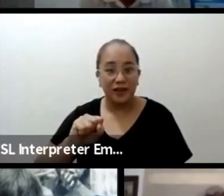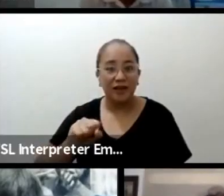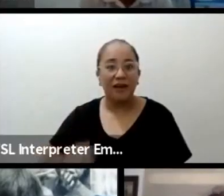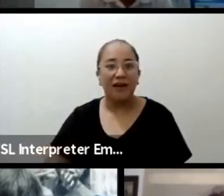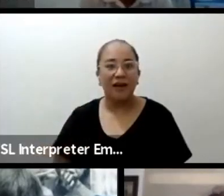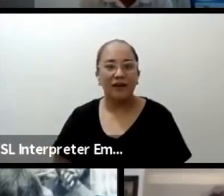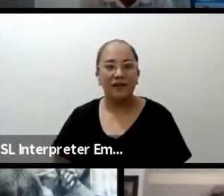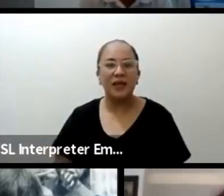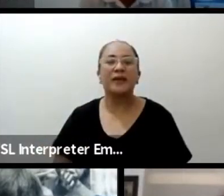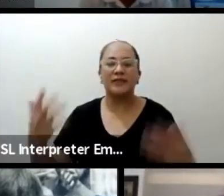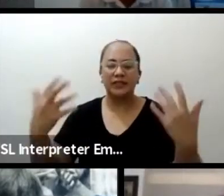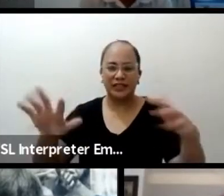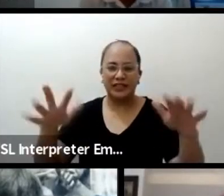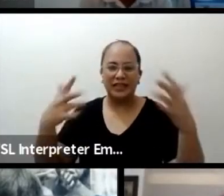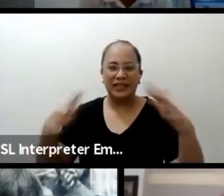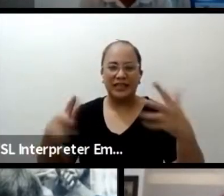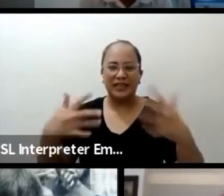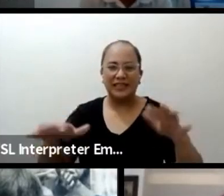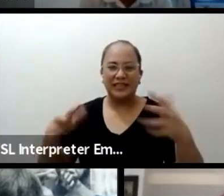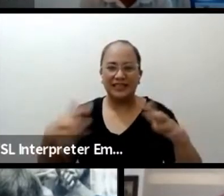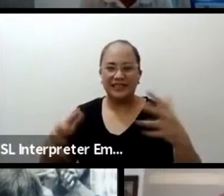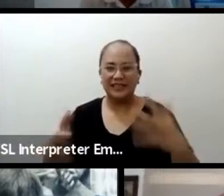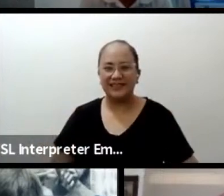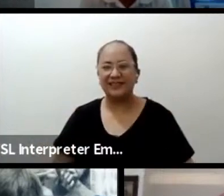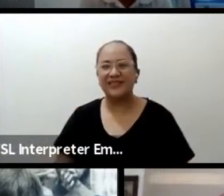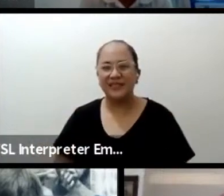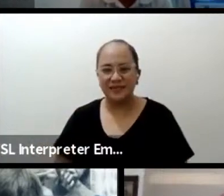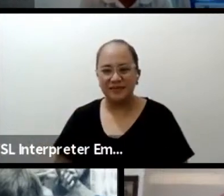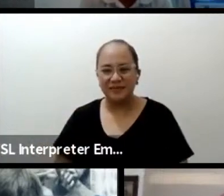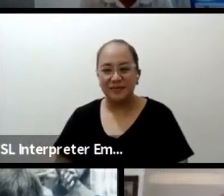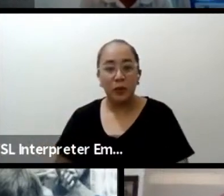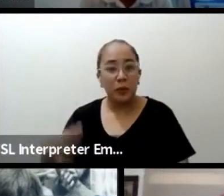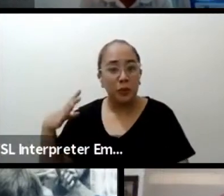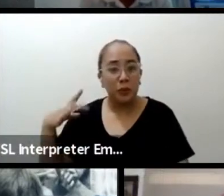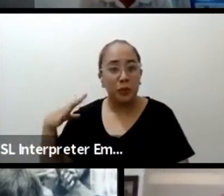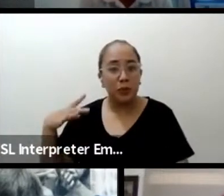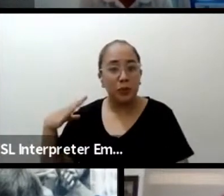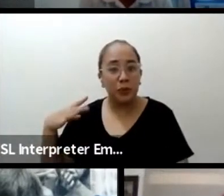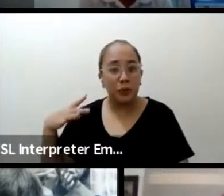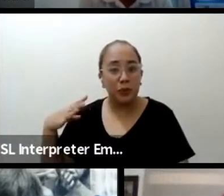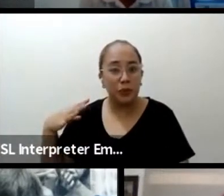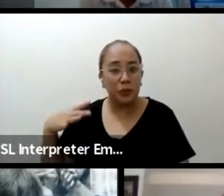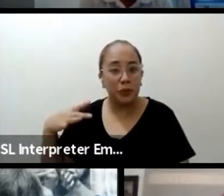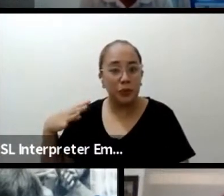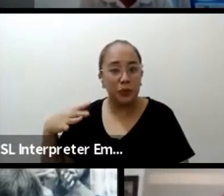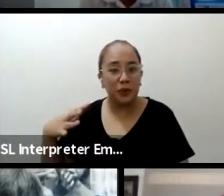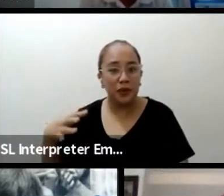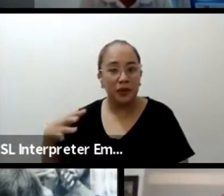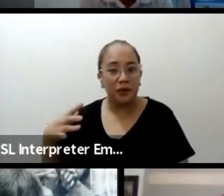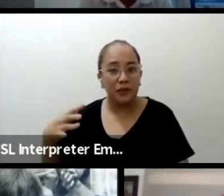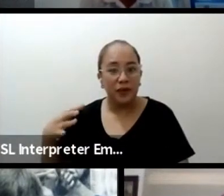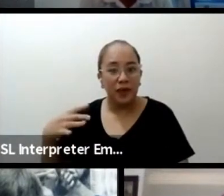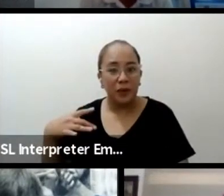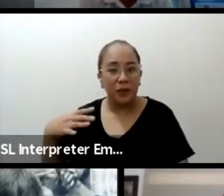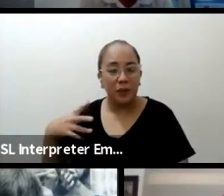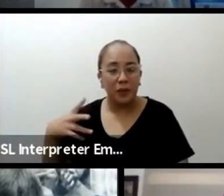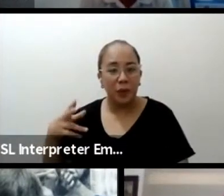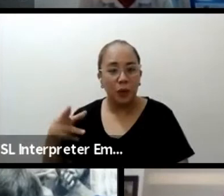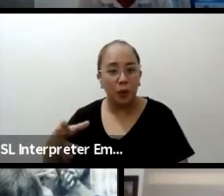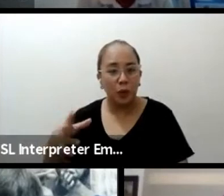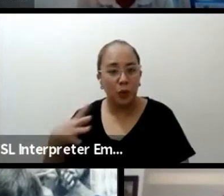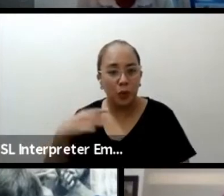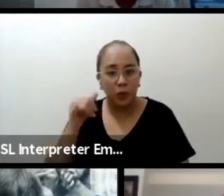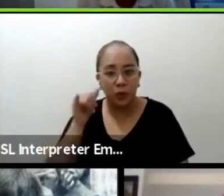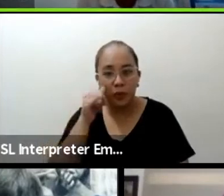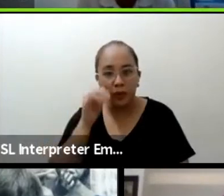Putol po. Naputol? Hintayin ba natin ang na ibalik ang